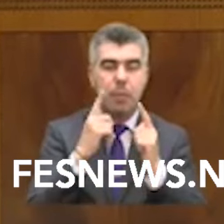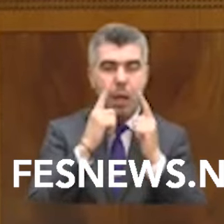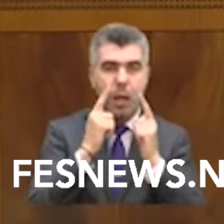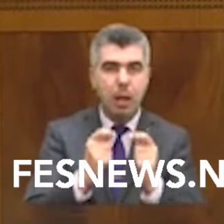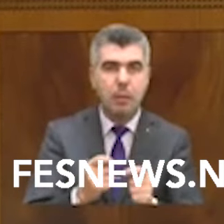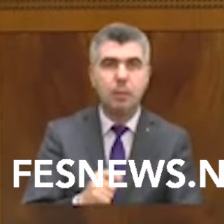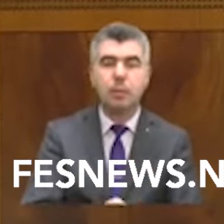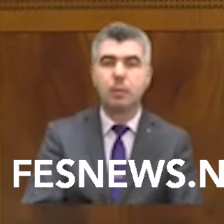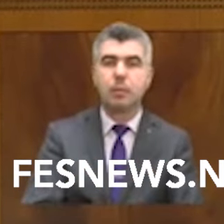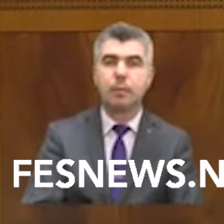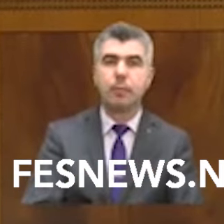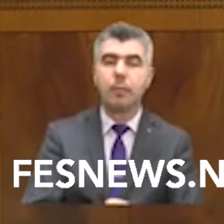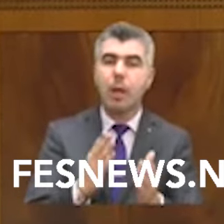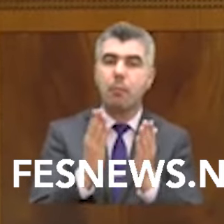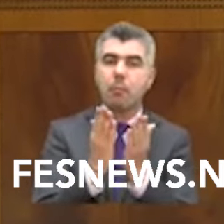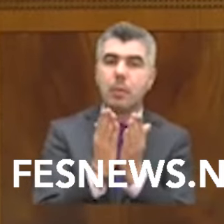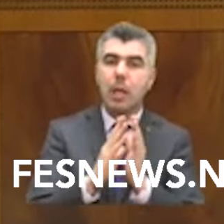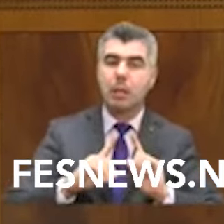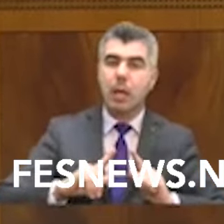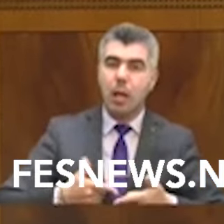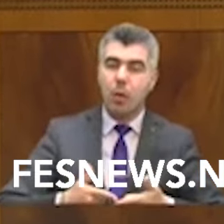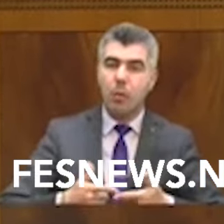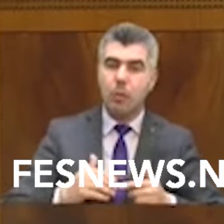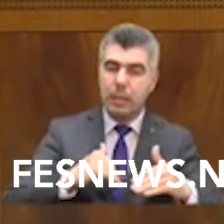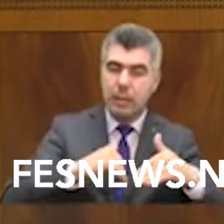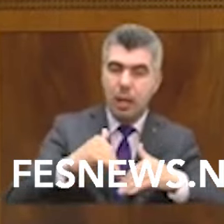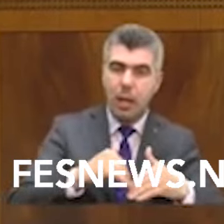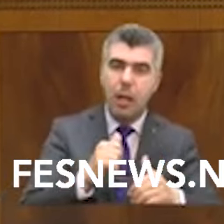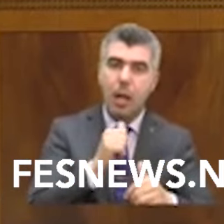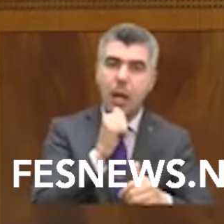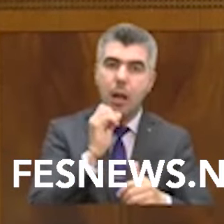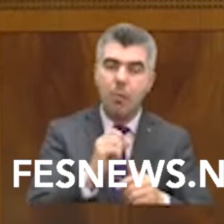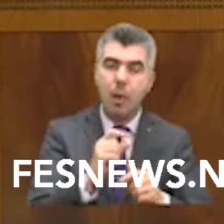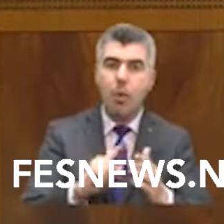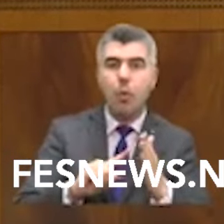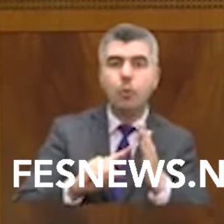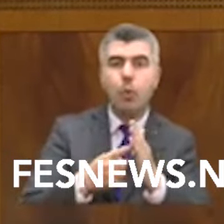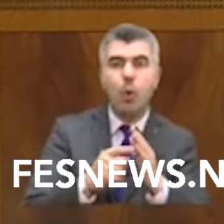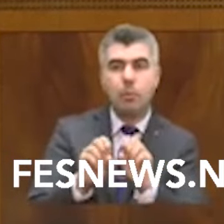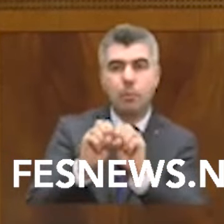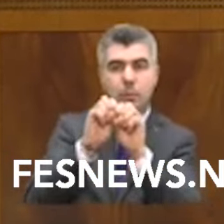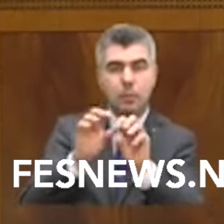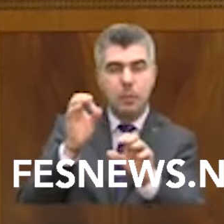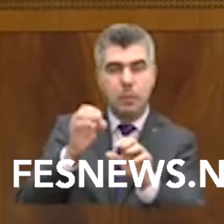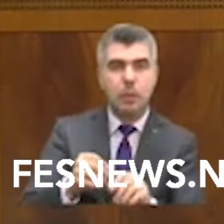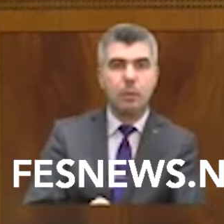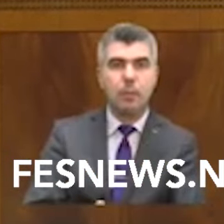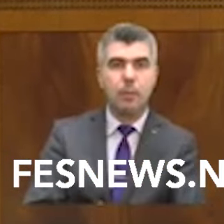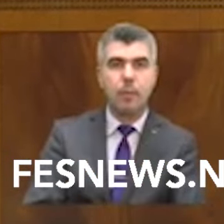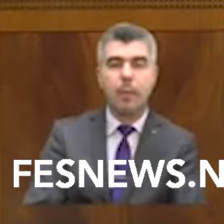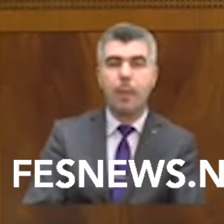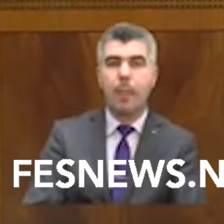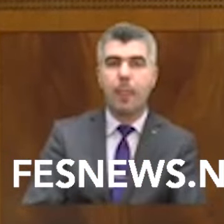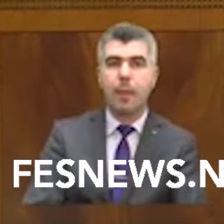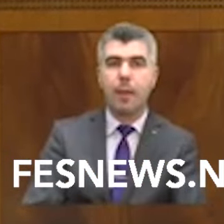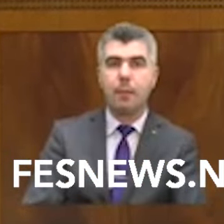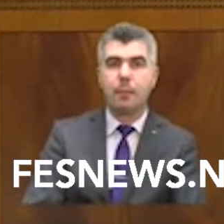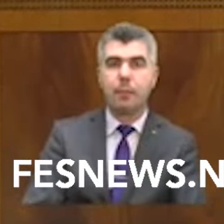يعني المدارس، شوفوا لي بيست، شوفوا الماء، شوفوا الضل اللي وصل هذا. ونهار اللي تبغي عرضوا